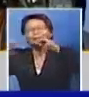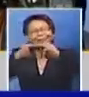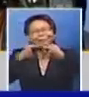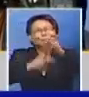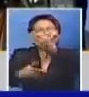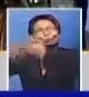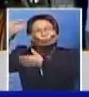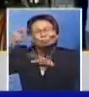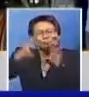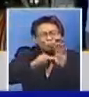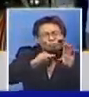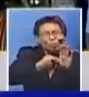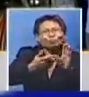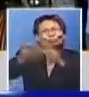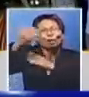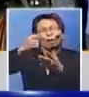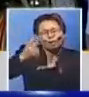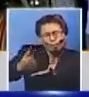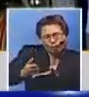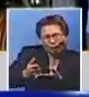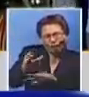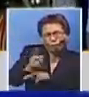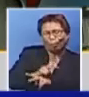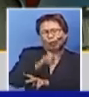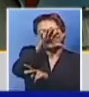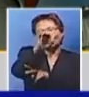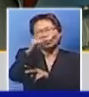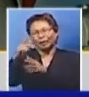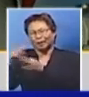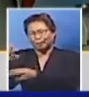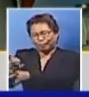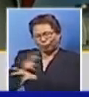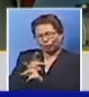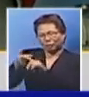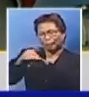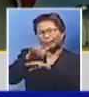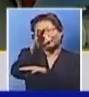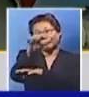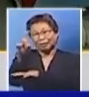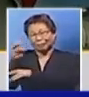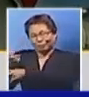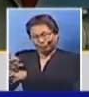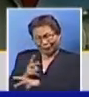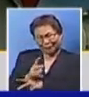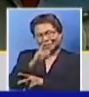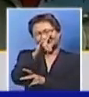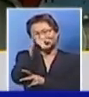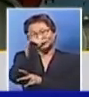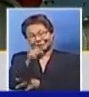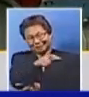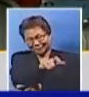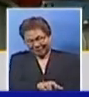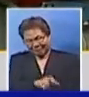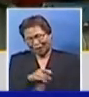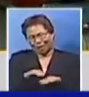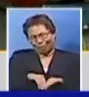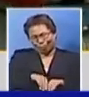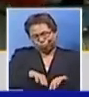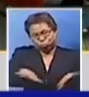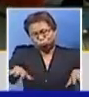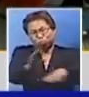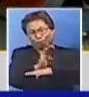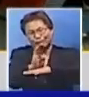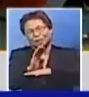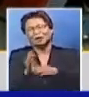elektrik. Bermula dengan bantuan pinjaman RM50,000 daripada Felda, Idris mengembangkan perniagaannya